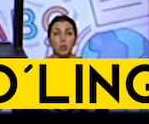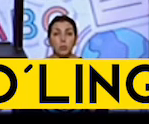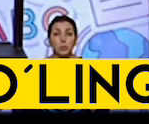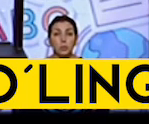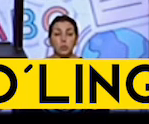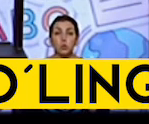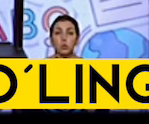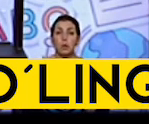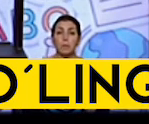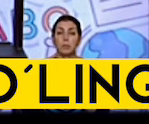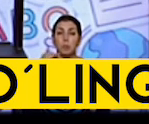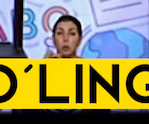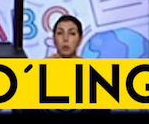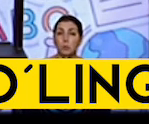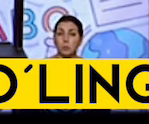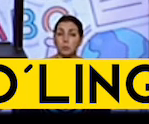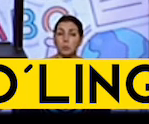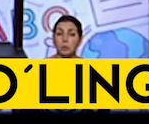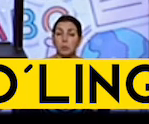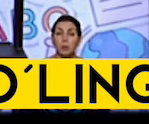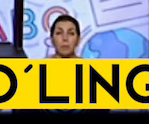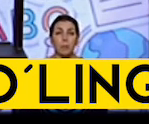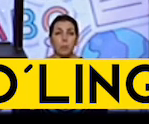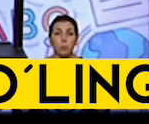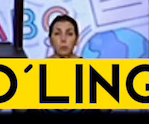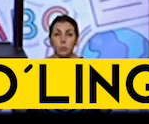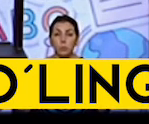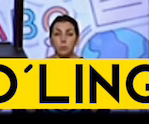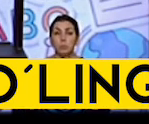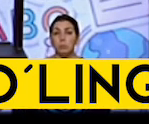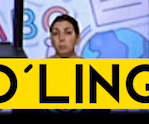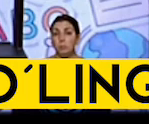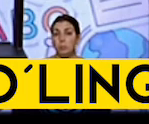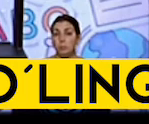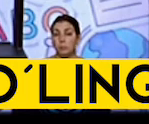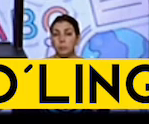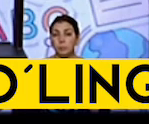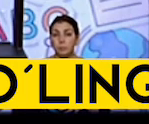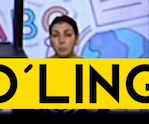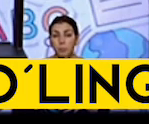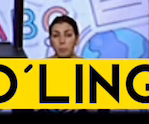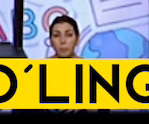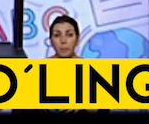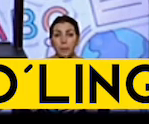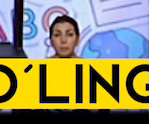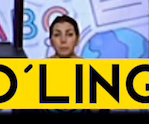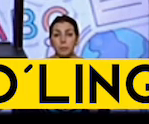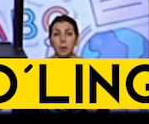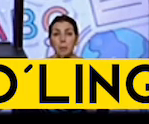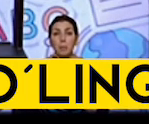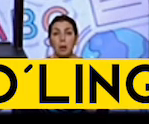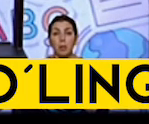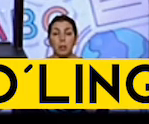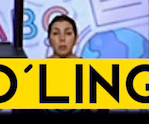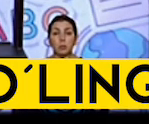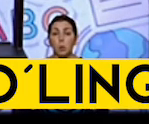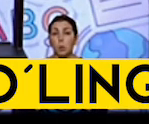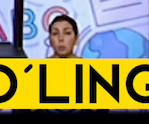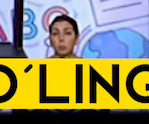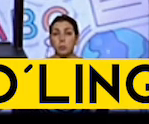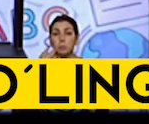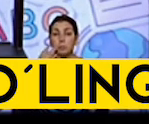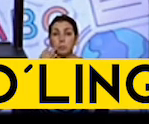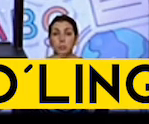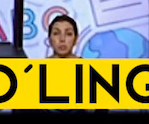dehqonchilik, chorvachilik va boshqa qishloq xo'jaligi bilan shug'ullanganlarda mehnat qo'shiqlarini